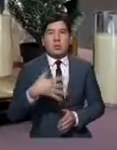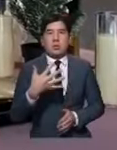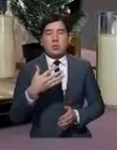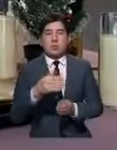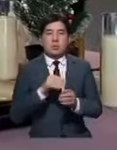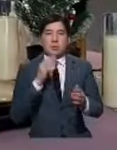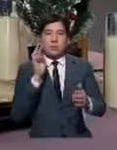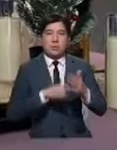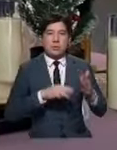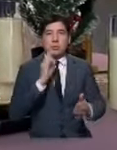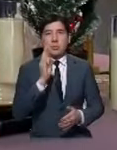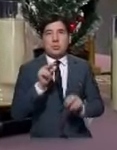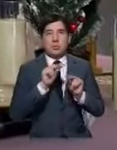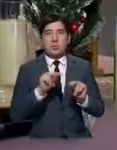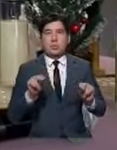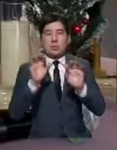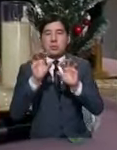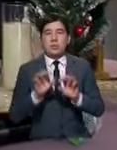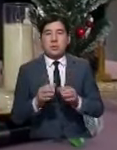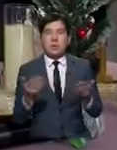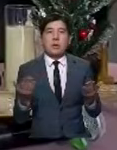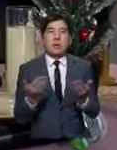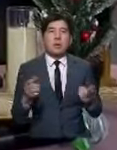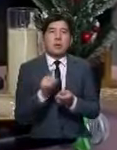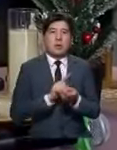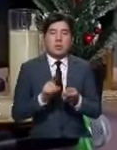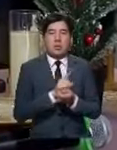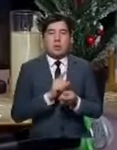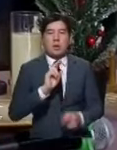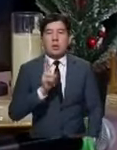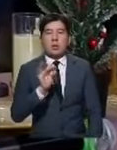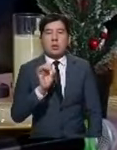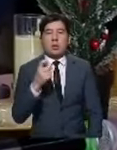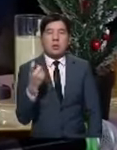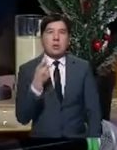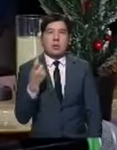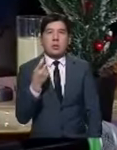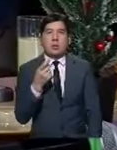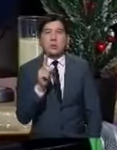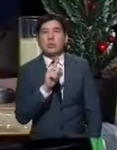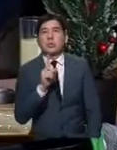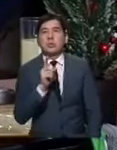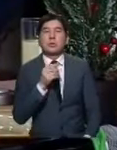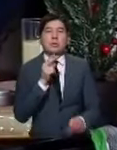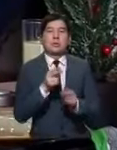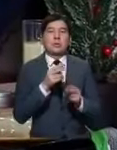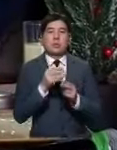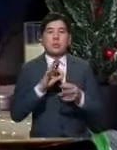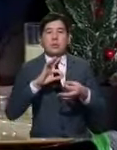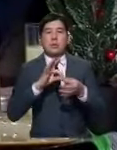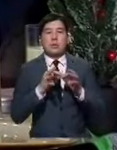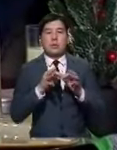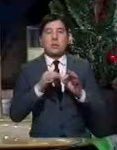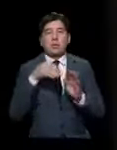арқалайды. Әділет министрлігі заңға тағы қандай өзгеріс енгізбек? Ал караоке иелері бұған не дейді? Мәселенің мән-жайын тереңнен